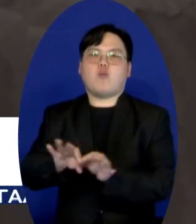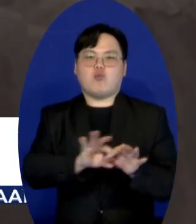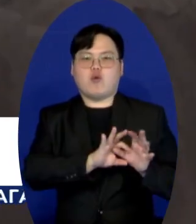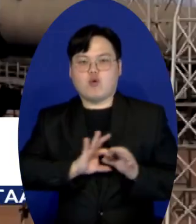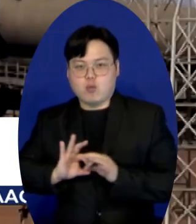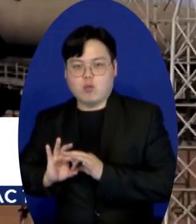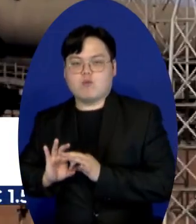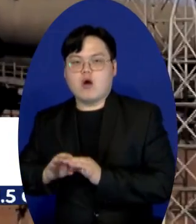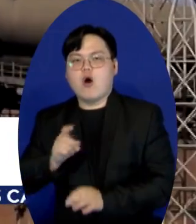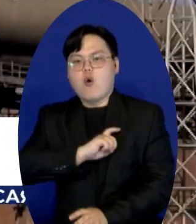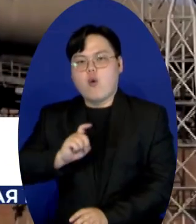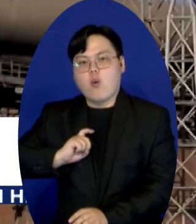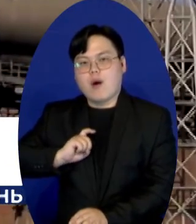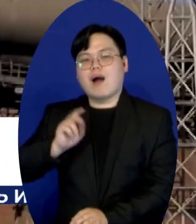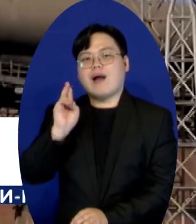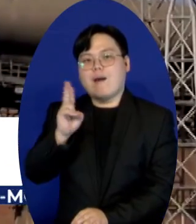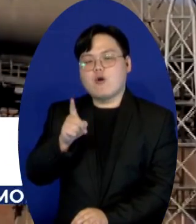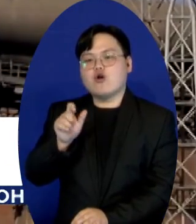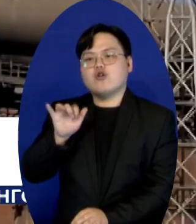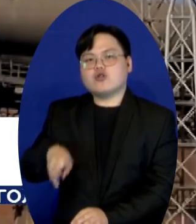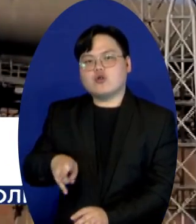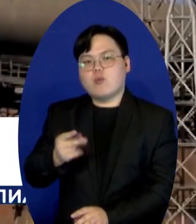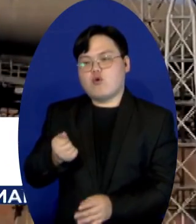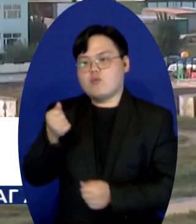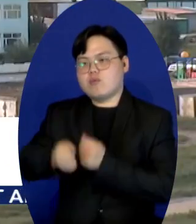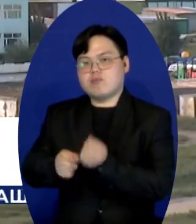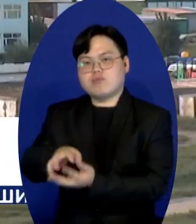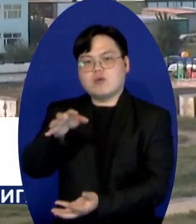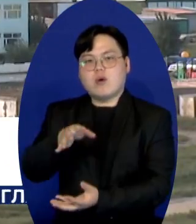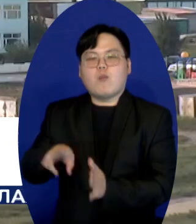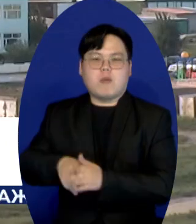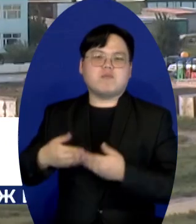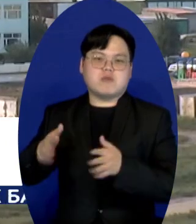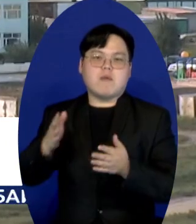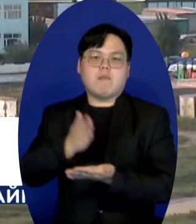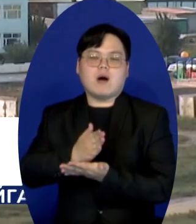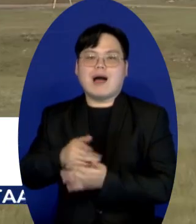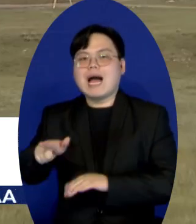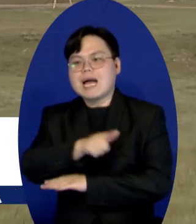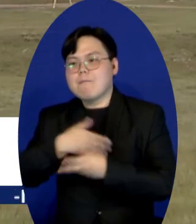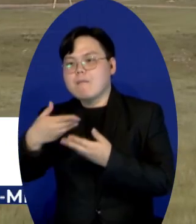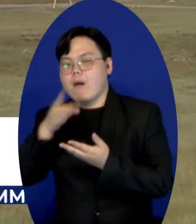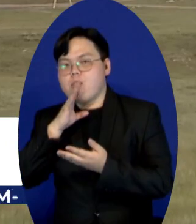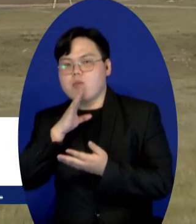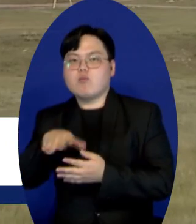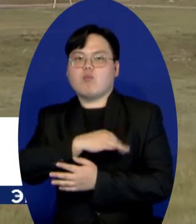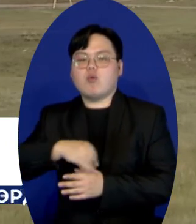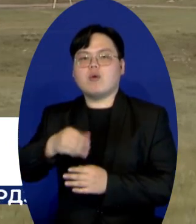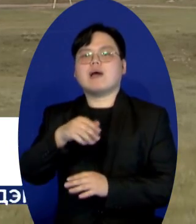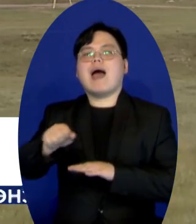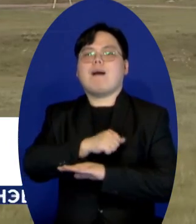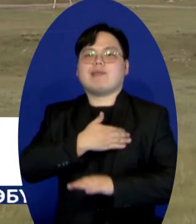хвшлийн аж ахуйн нэгжүүдэд хөтөлд хөрөнгө оруулах олон боломжийг нээжээ. Газар олголт, дэд бүтц зэрэг дээр орон нутаг дэмжиж ажиллах юм